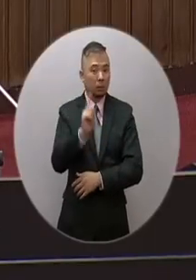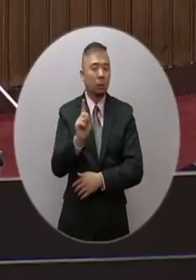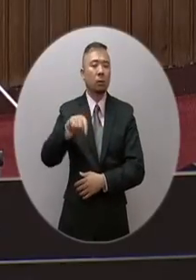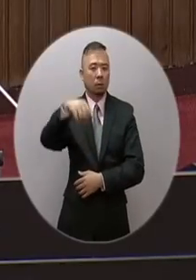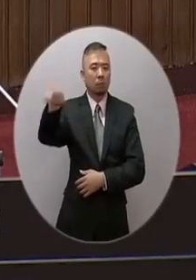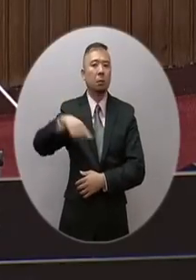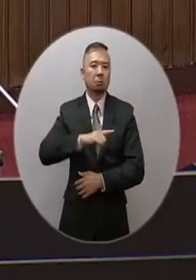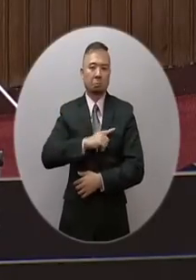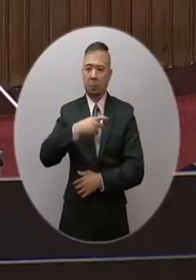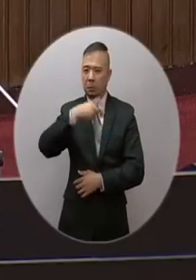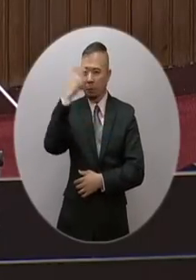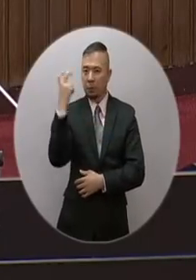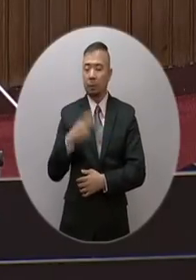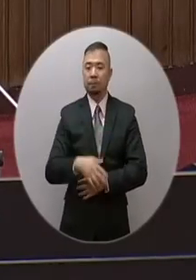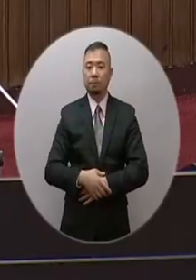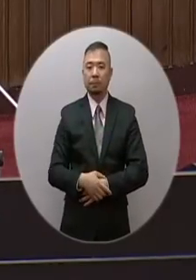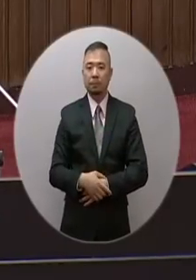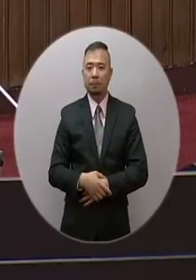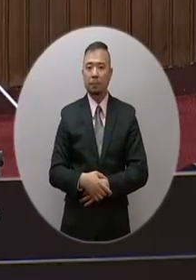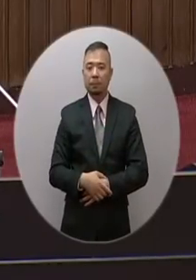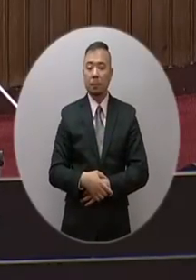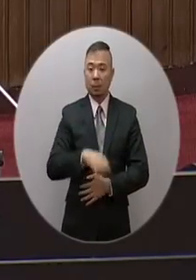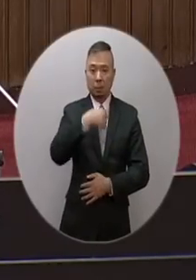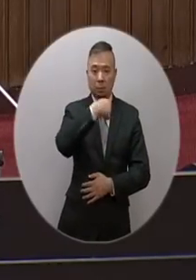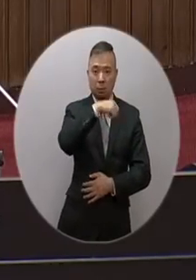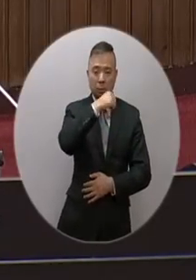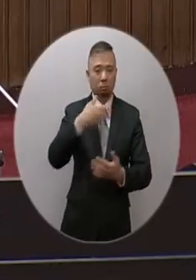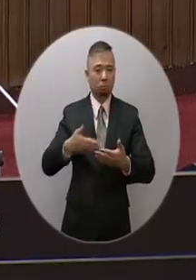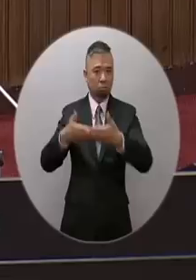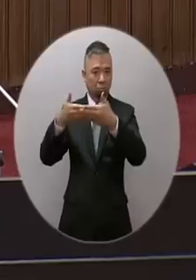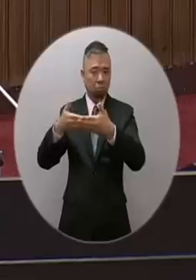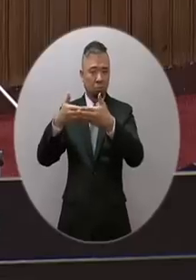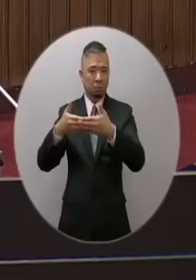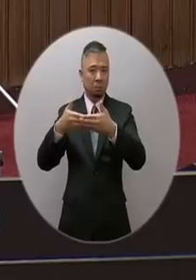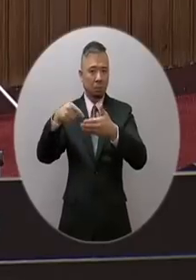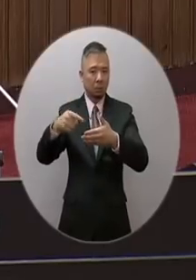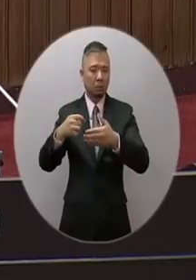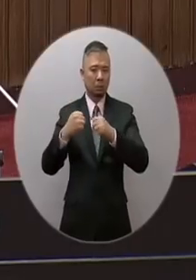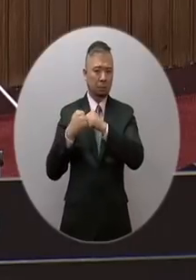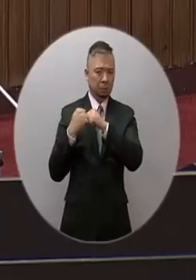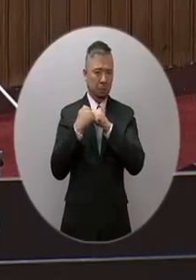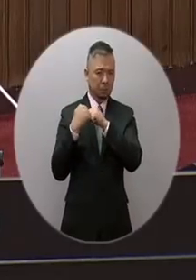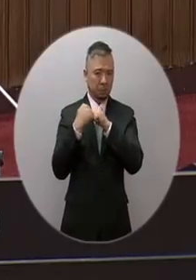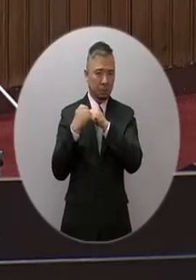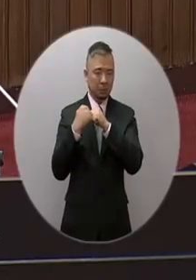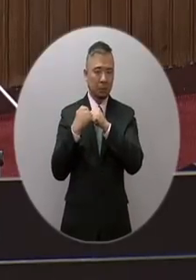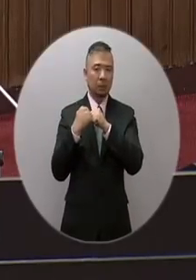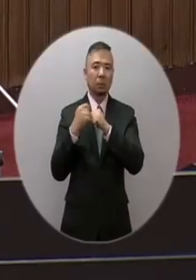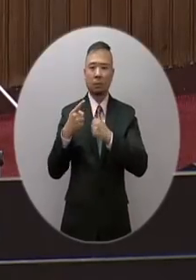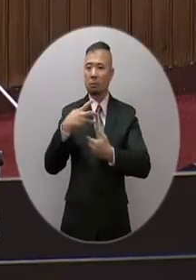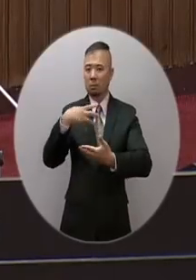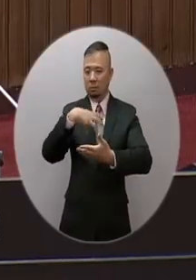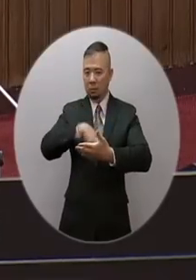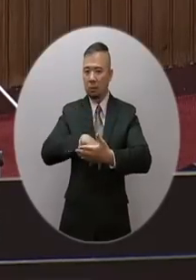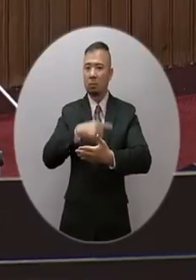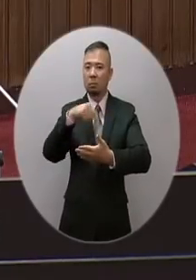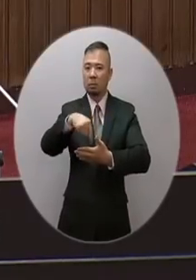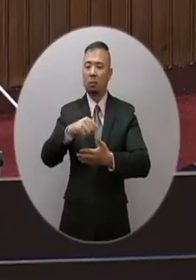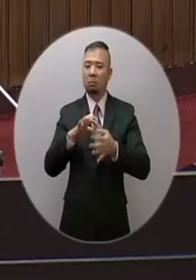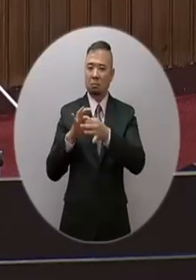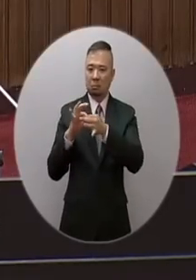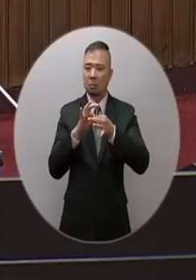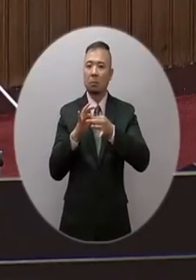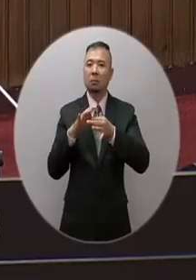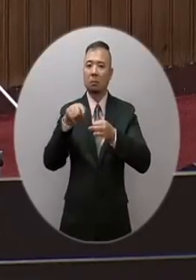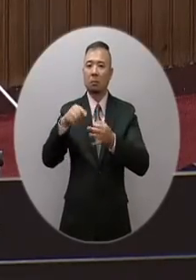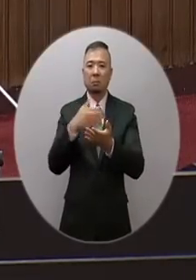到两岸综合实力的较量才是解决两岸关系的核心，让台湾同